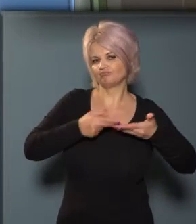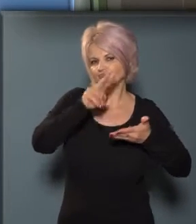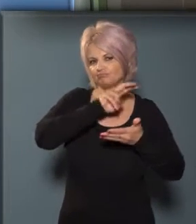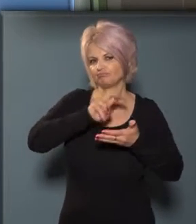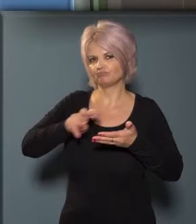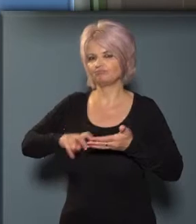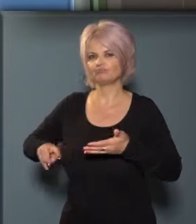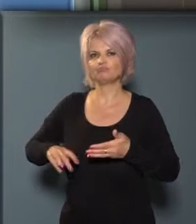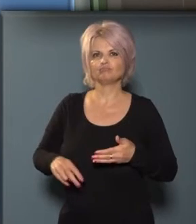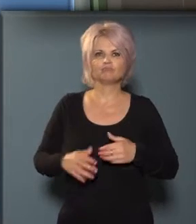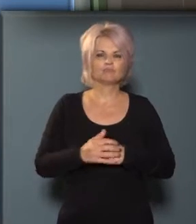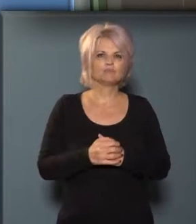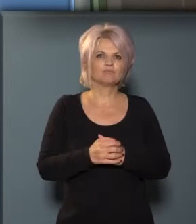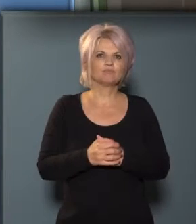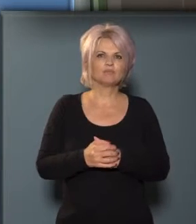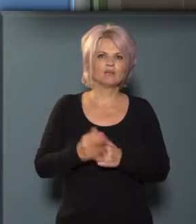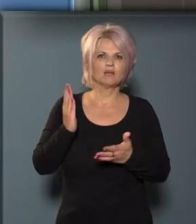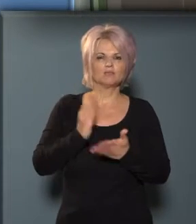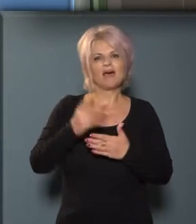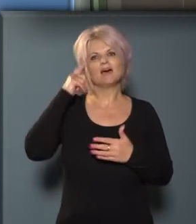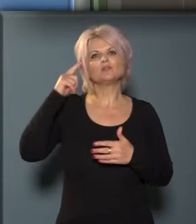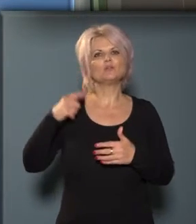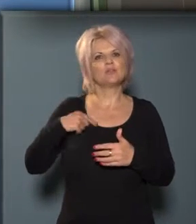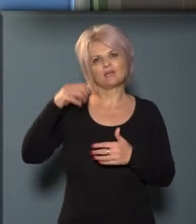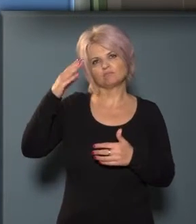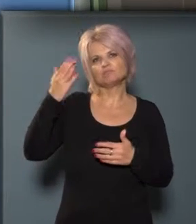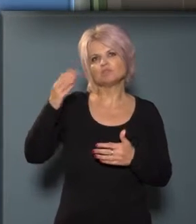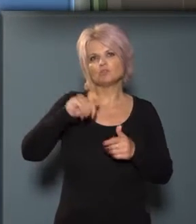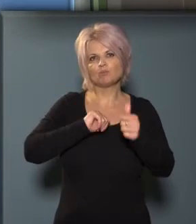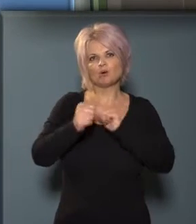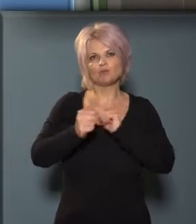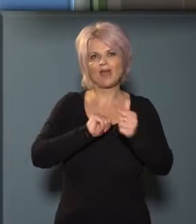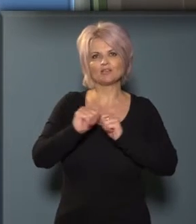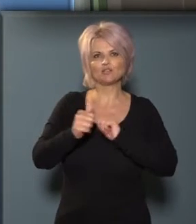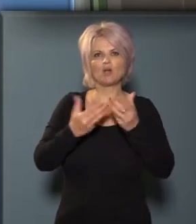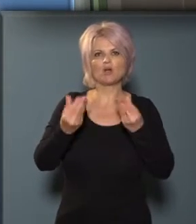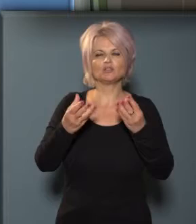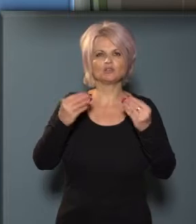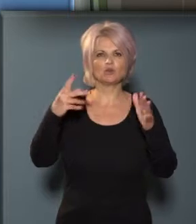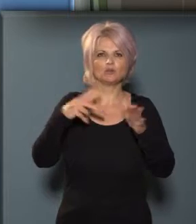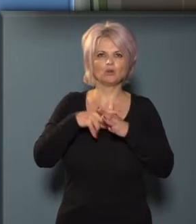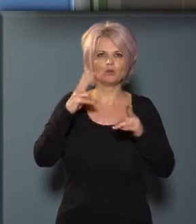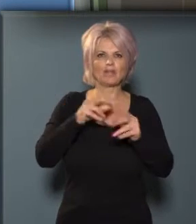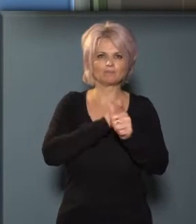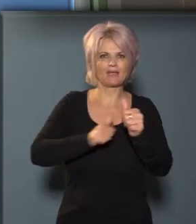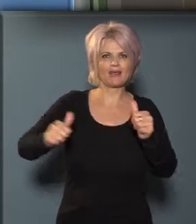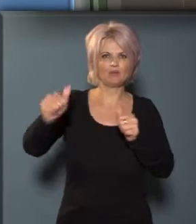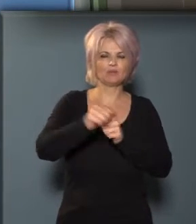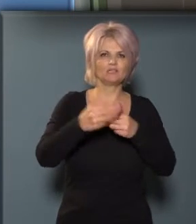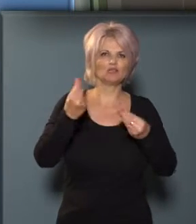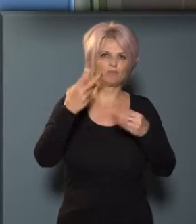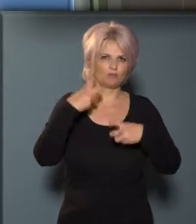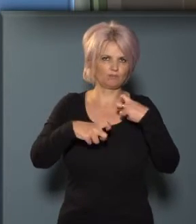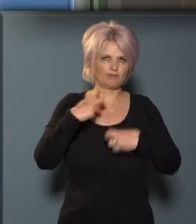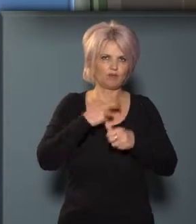tehát tudatosítva van számunkra, hogy bizony a sportolással azért nagyon-nagyon sok mindent meg lehet előzni, és emiatt aztán